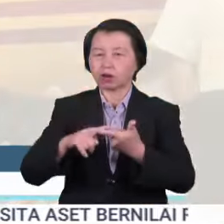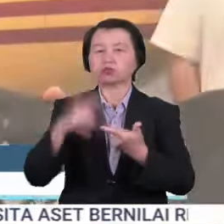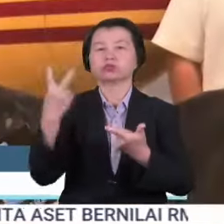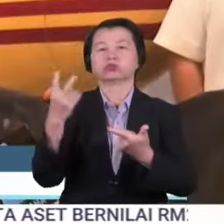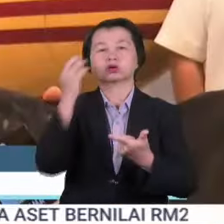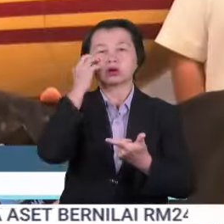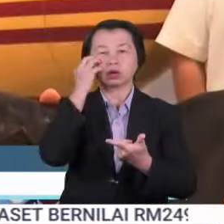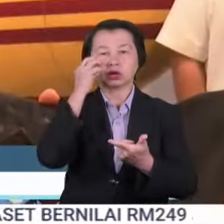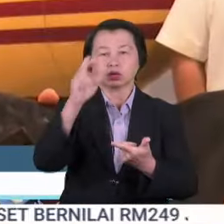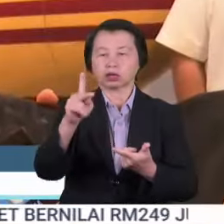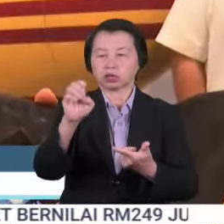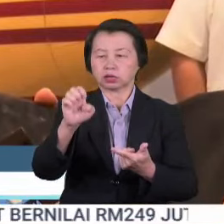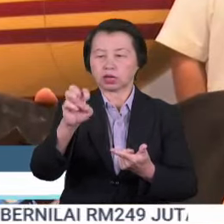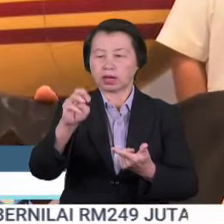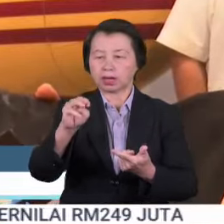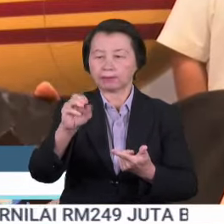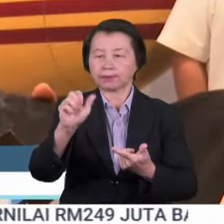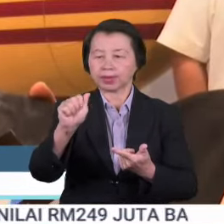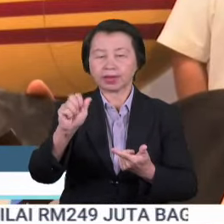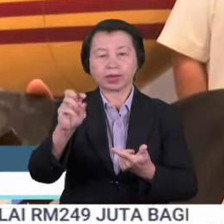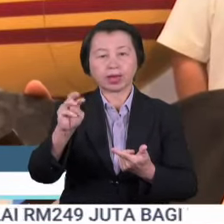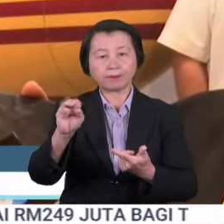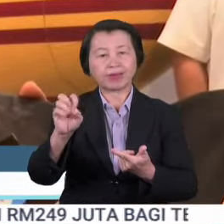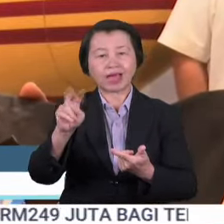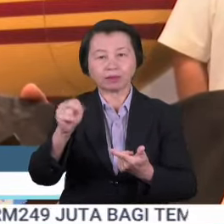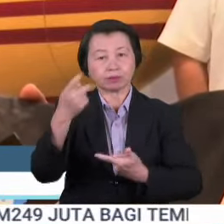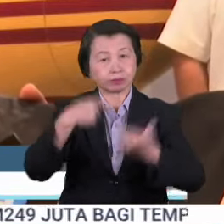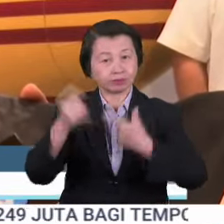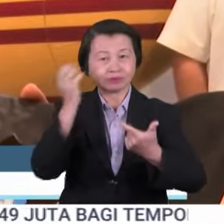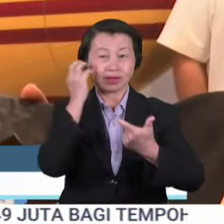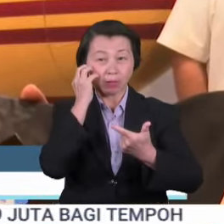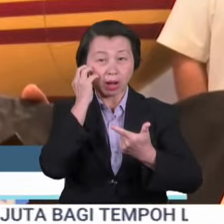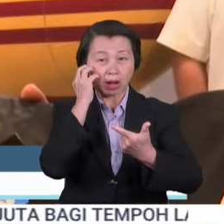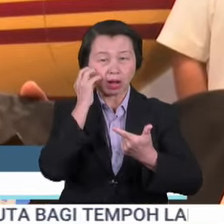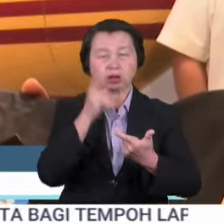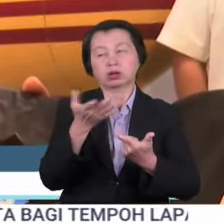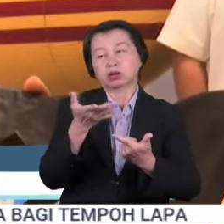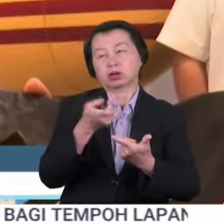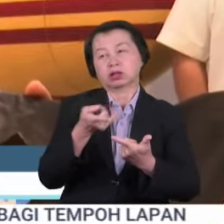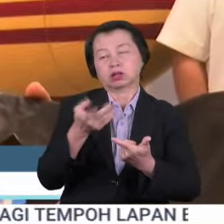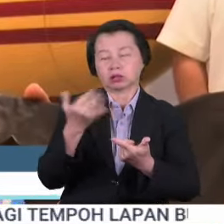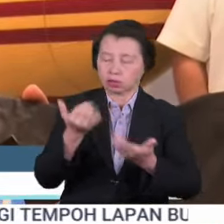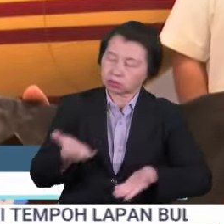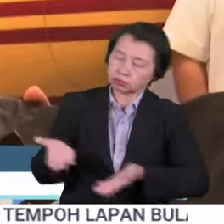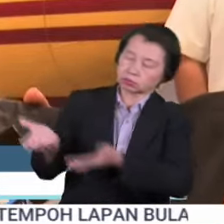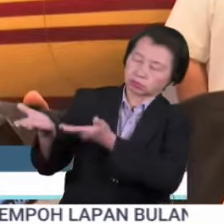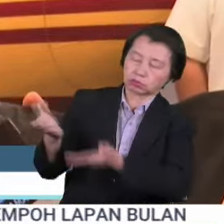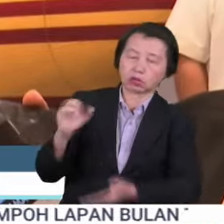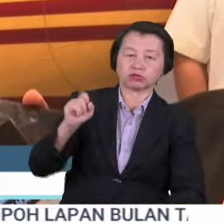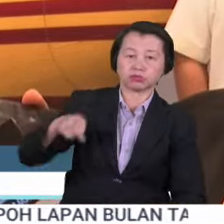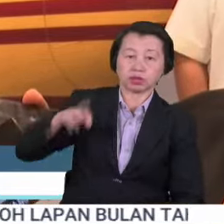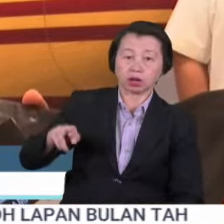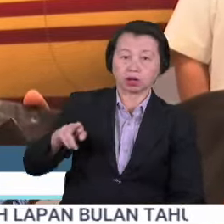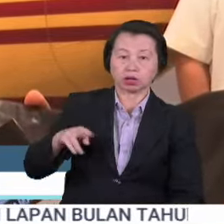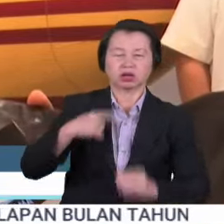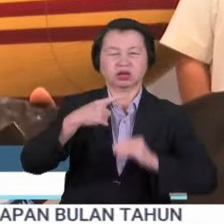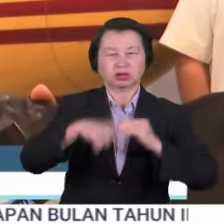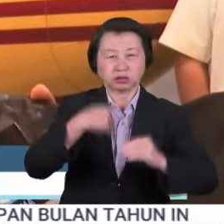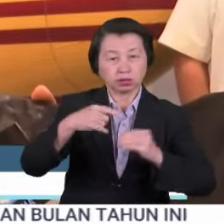Kemaman. Dari segi keputusan pilihan raya itu kita serah kepada SPR, ya. Tapi dari segi